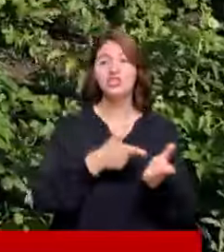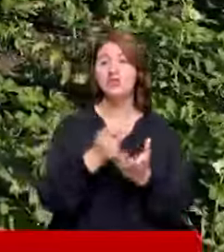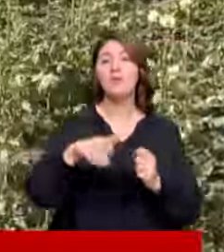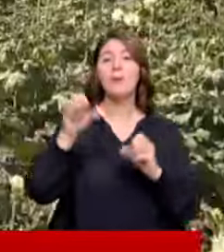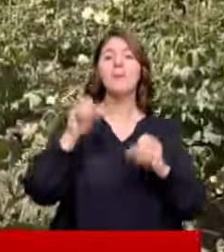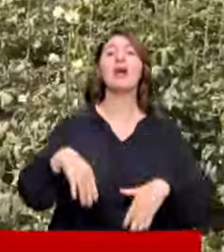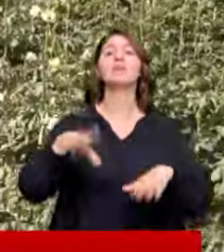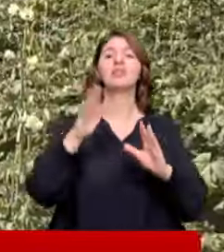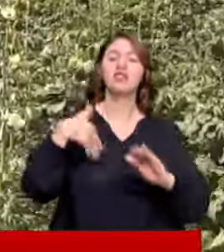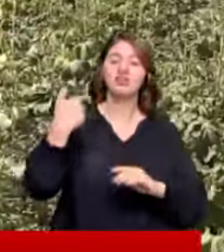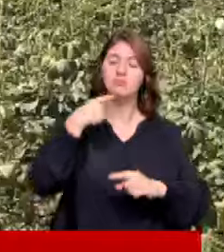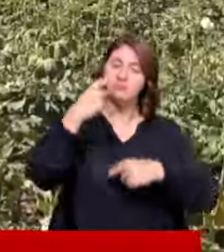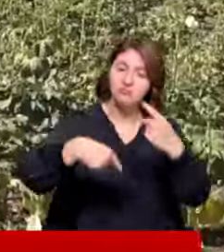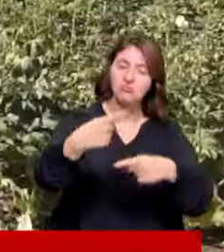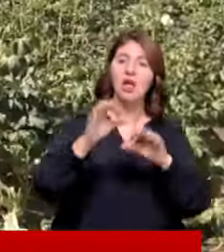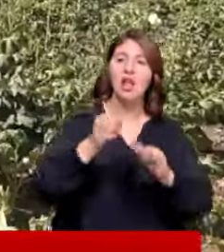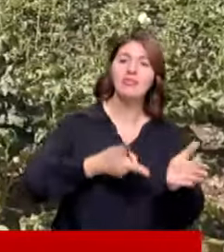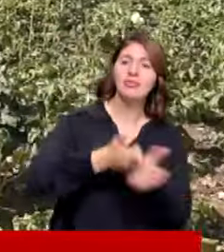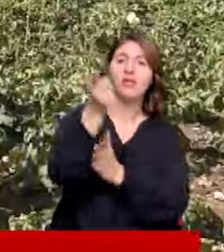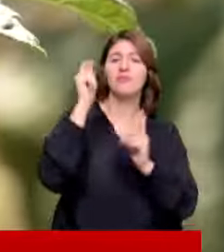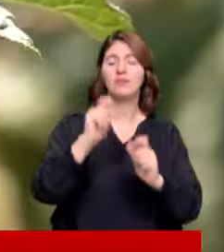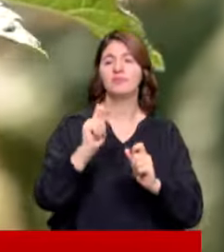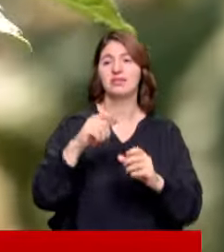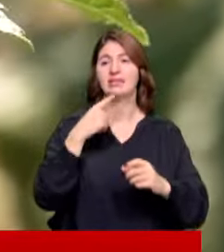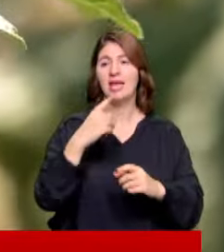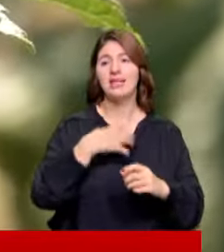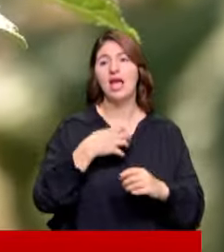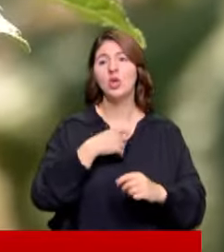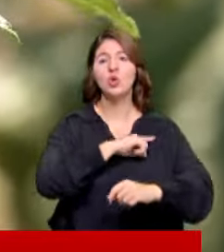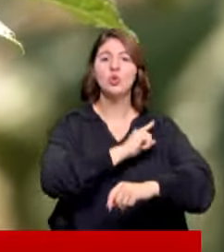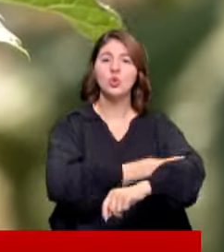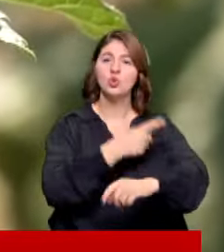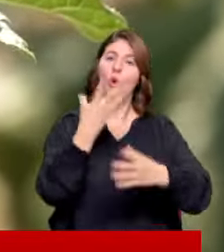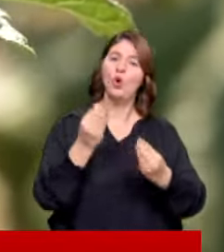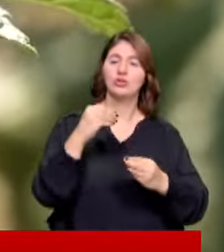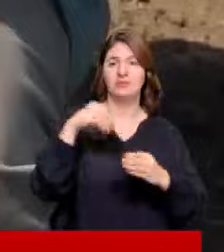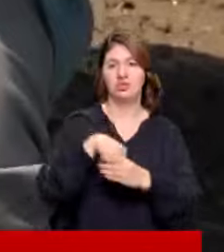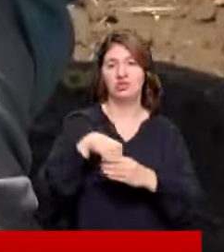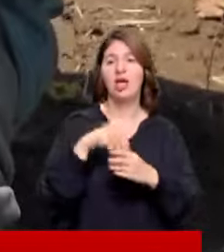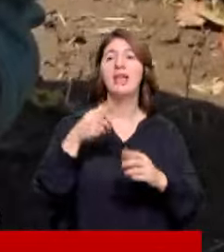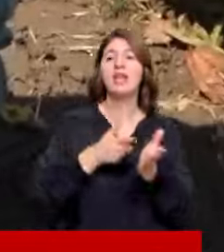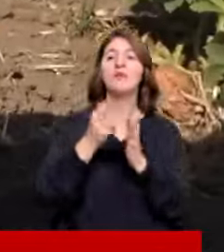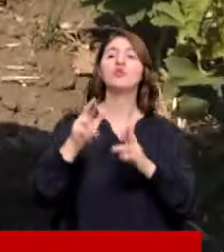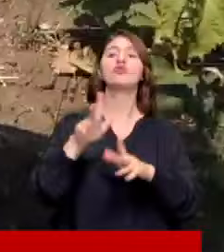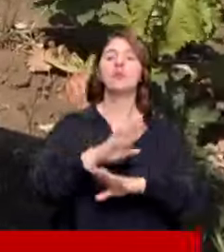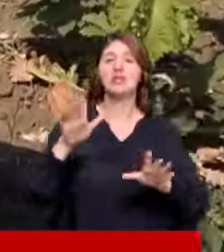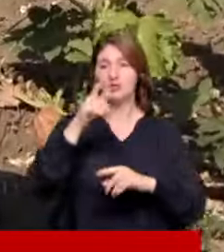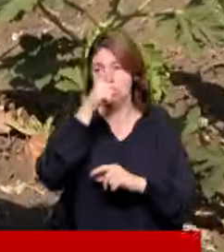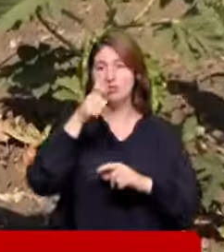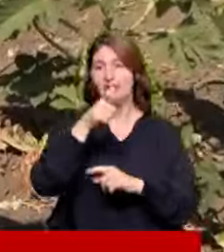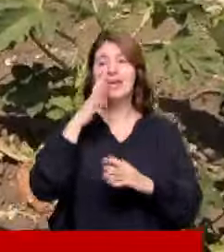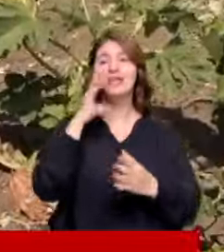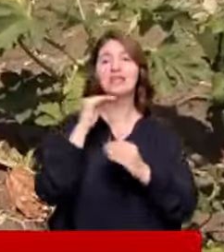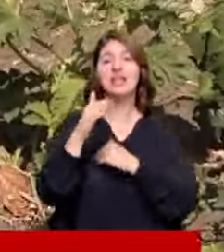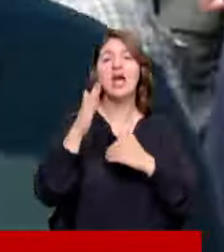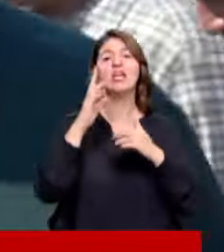terk etmesin, gelecek senelerde de tarlasını ekmek için kendinde güç bulabilsin diye, tarıma küsmesin, ülkenin insanı da